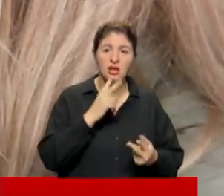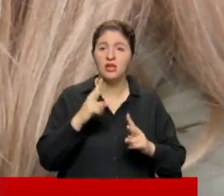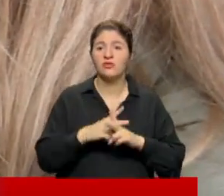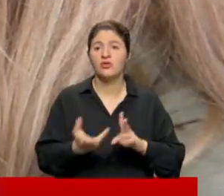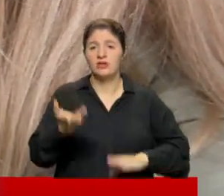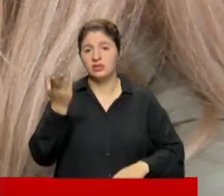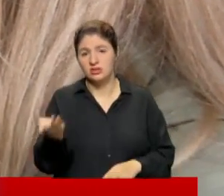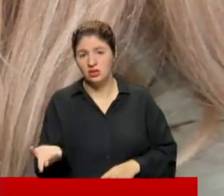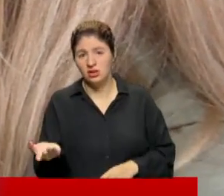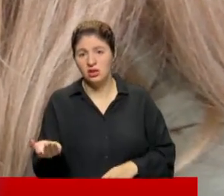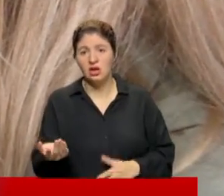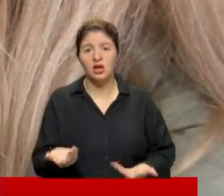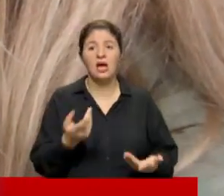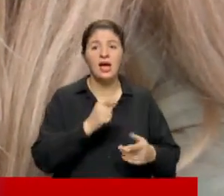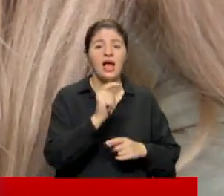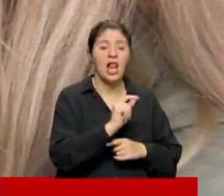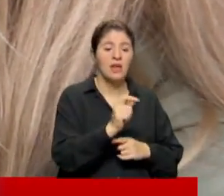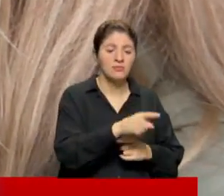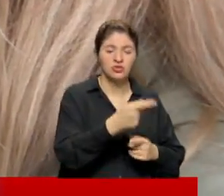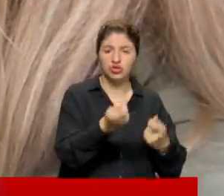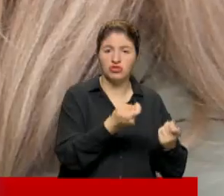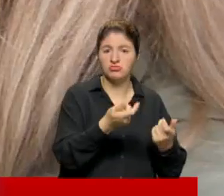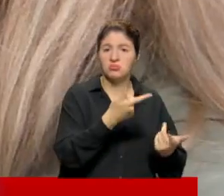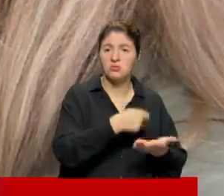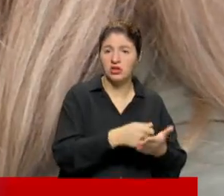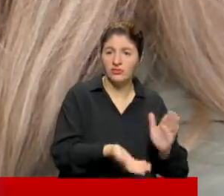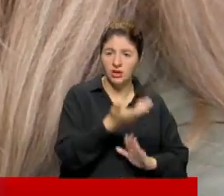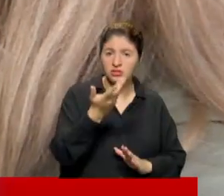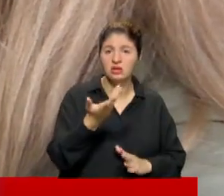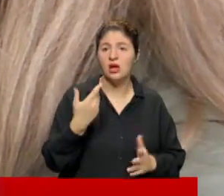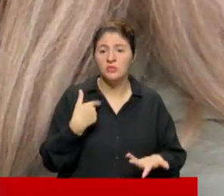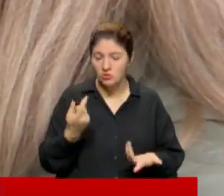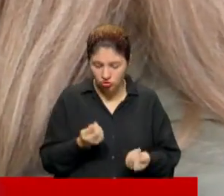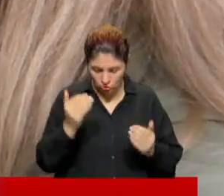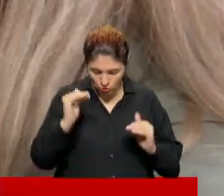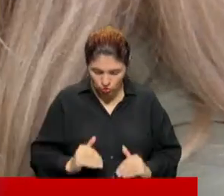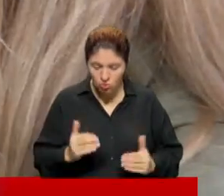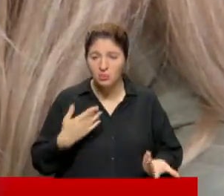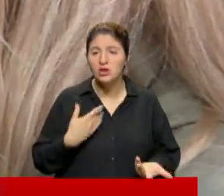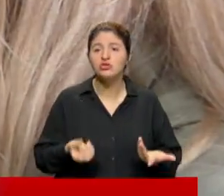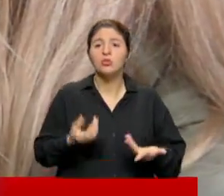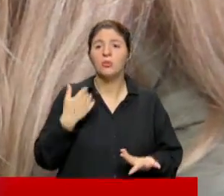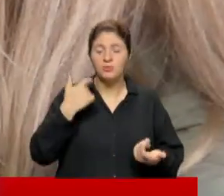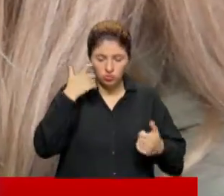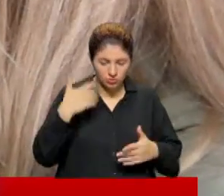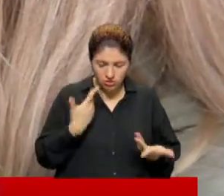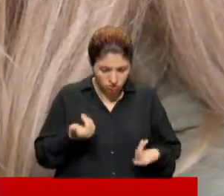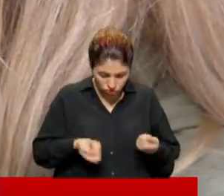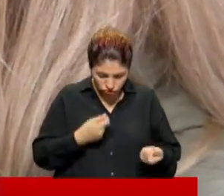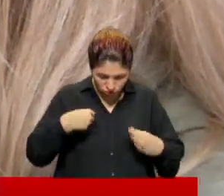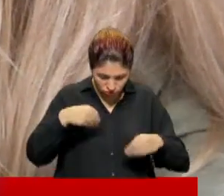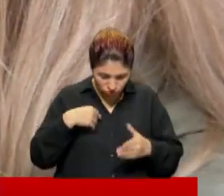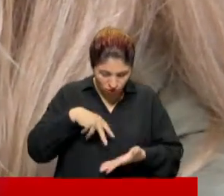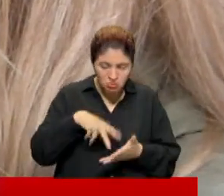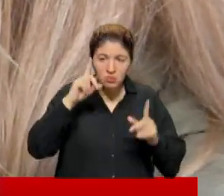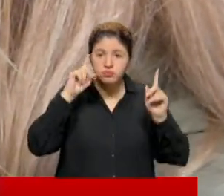faturası artıyor eleman maaşı artıyor ama işler habire düşüyor çıkamıyoruz anlamıyorum ben bazen şaşırıyorum biz nasıl iş yapıyoruz nasıl